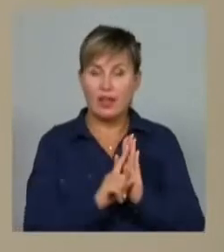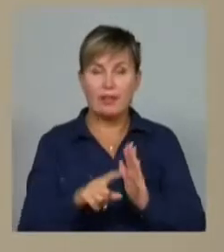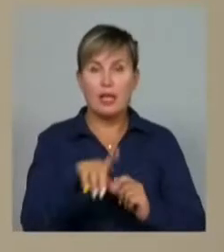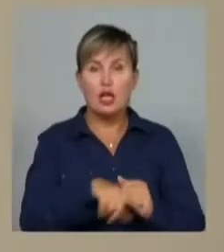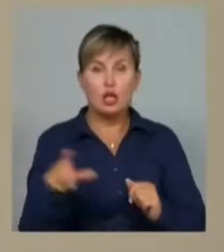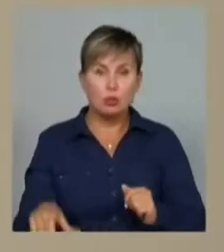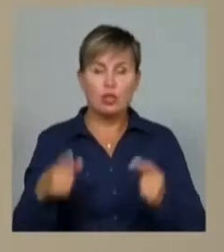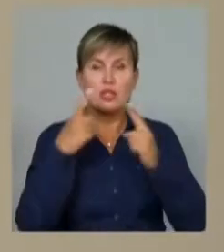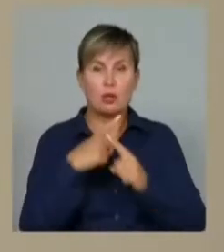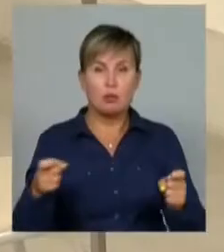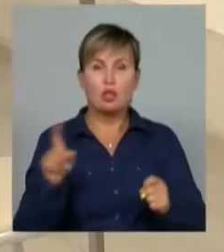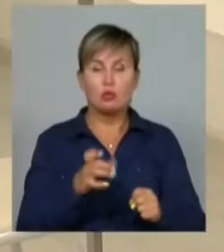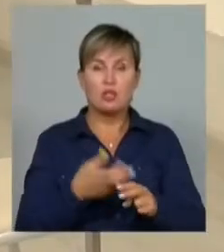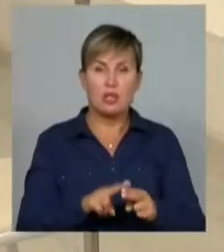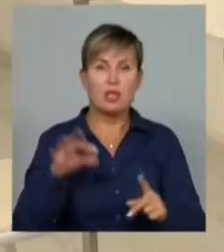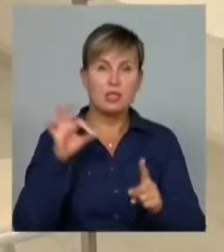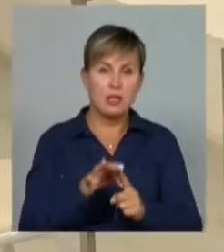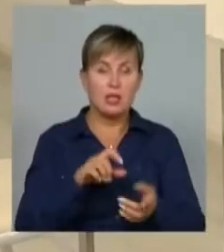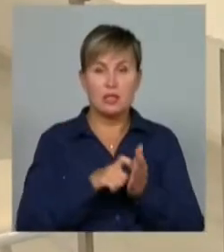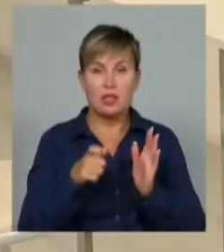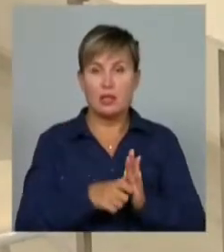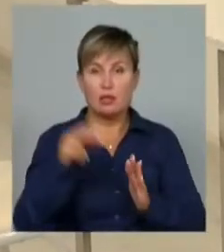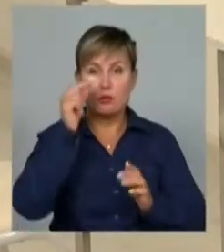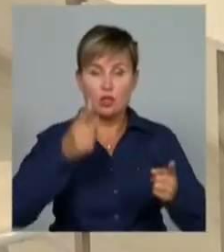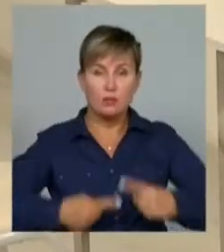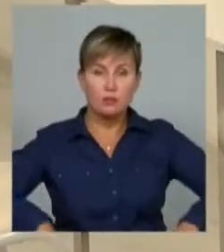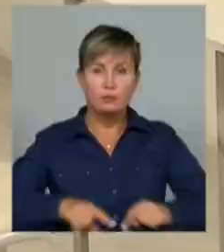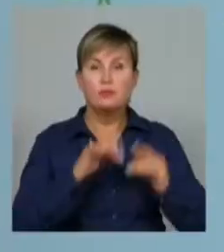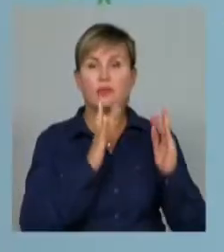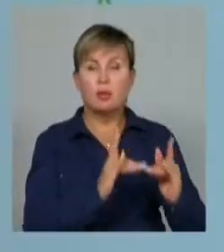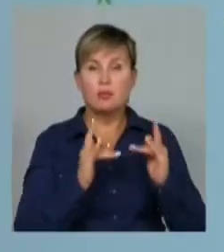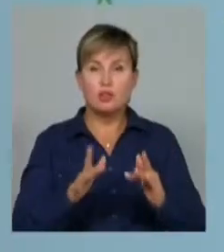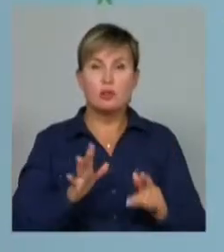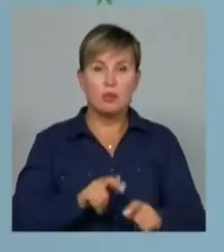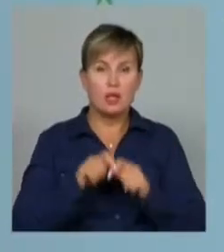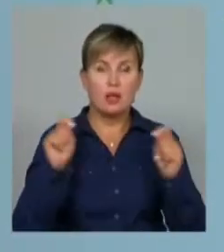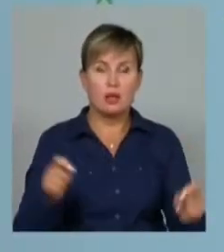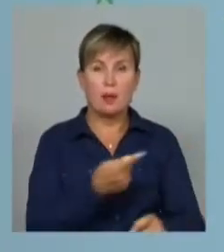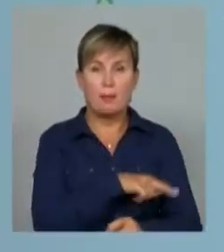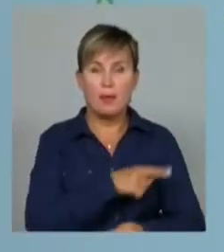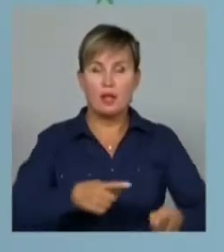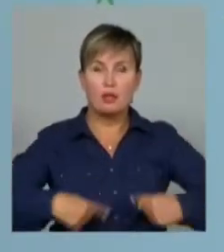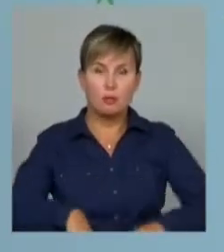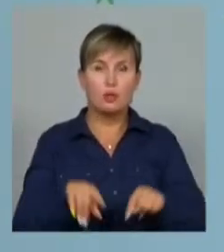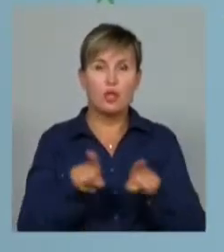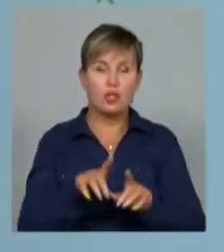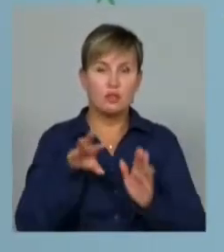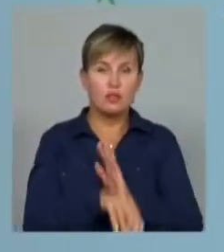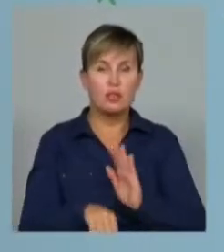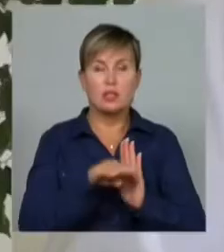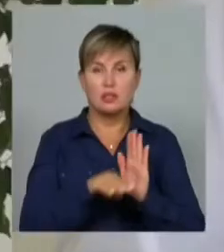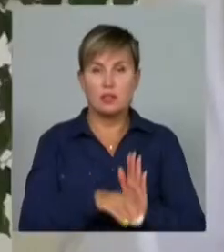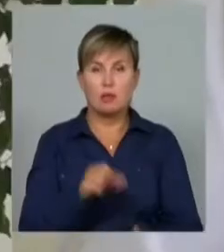университета сообщили что с этой целью здания образовательного учреждения и общежитий были разворот и медпункты а также здесь внедрили система